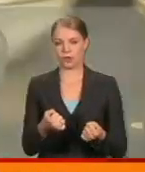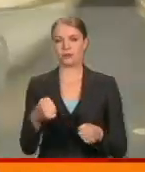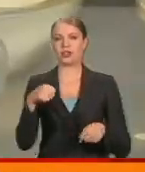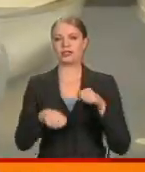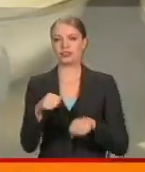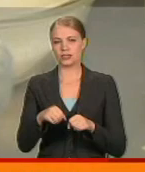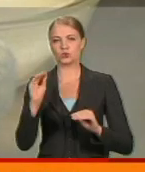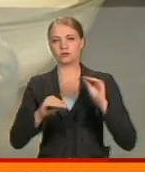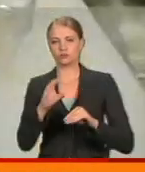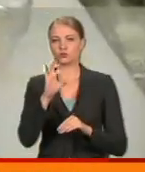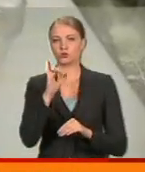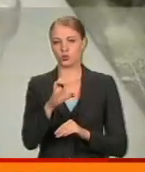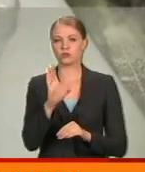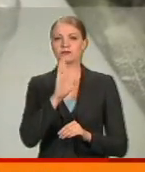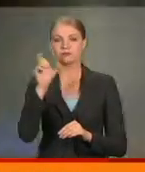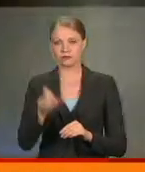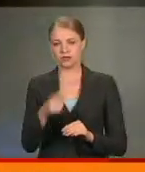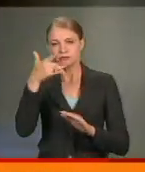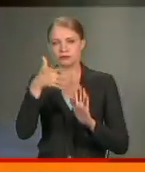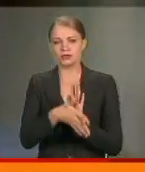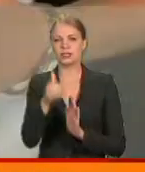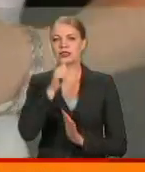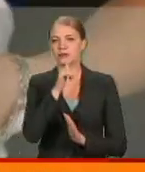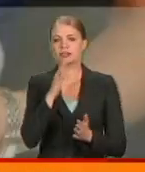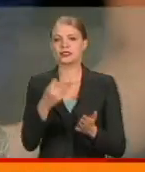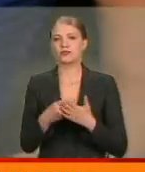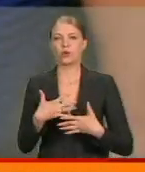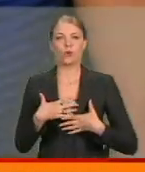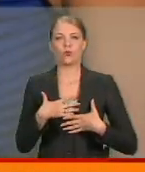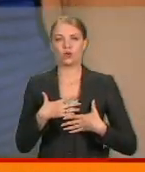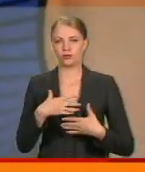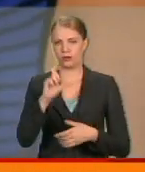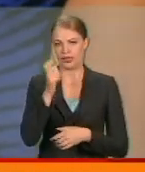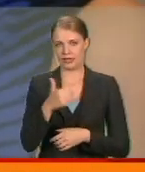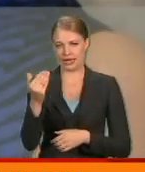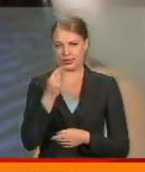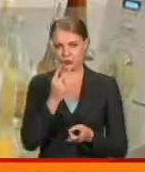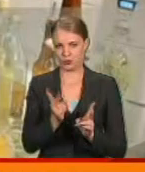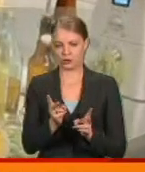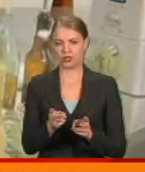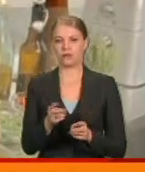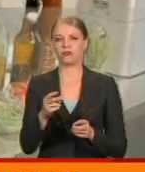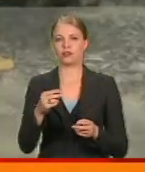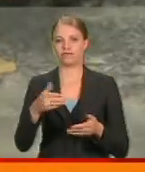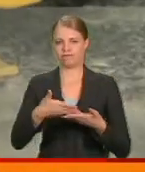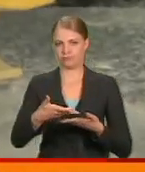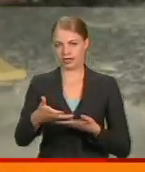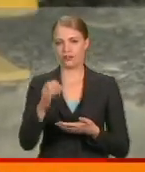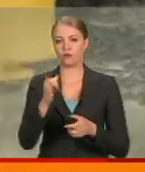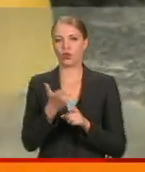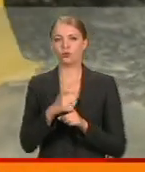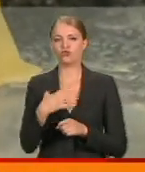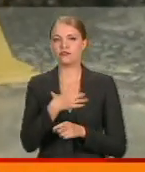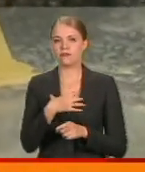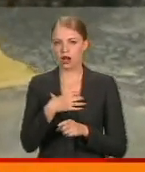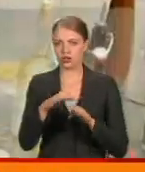Тісто, начинка та соус. Гімнастка пізнає таємниці своєї улюбленої італійської кухні. Накриває. И очень